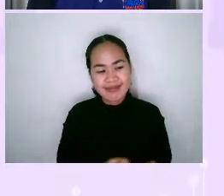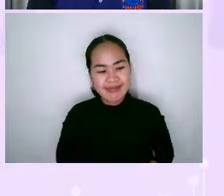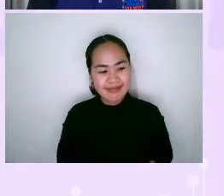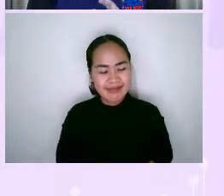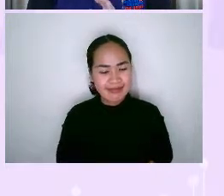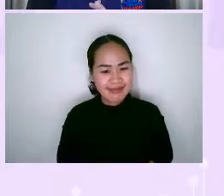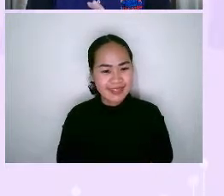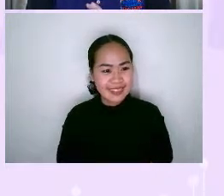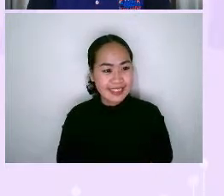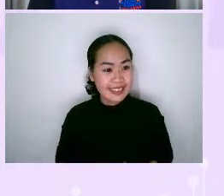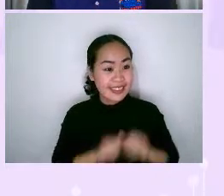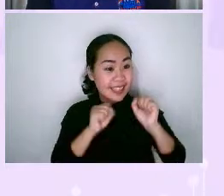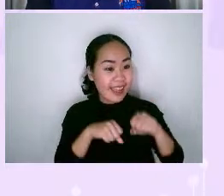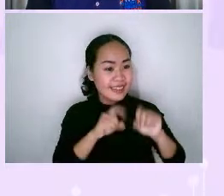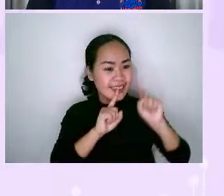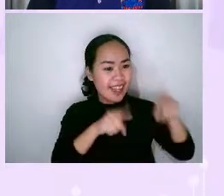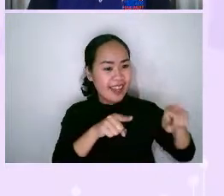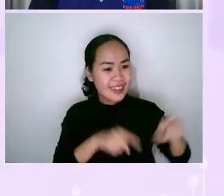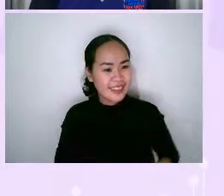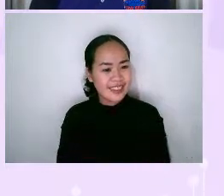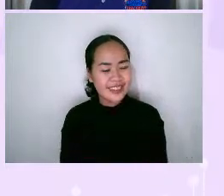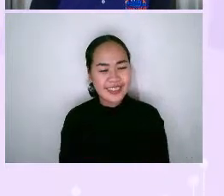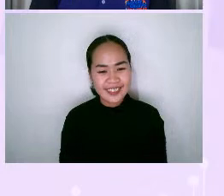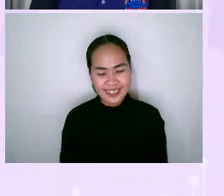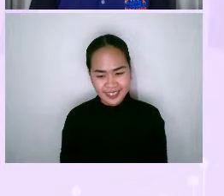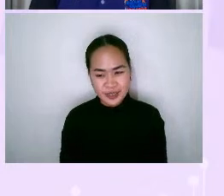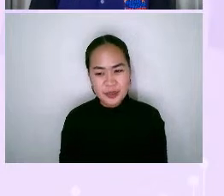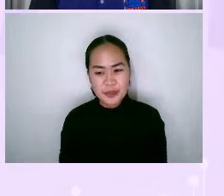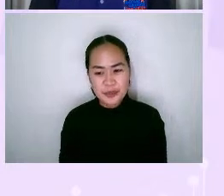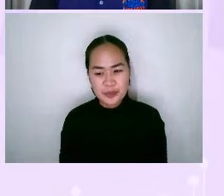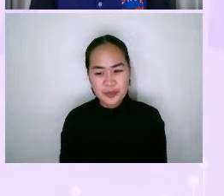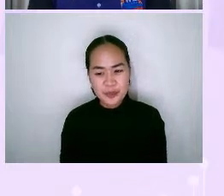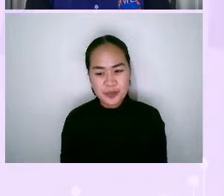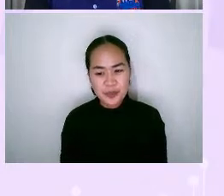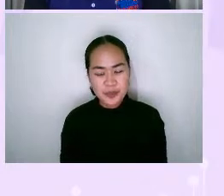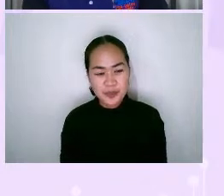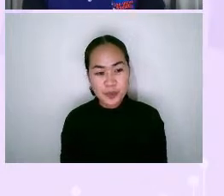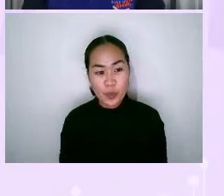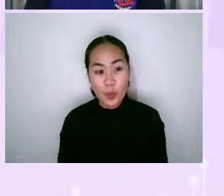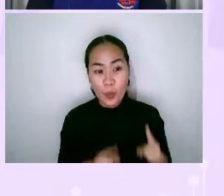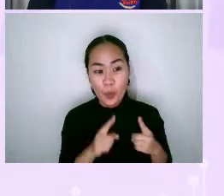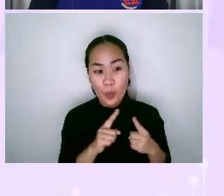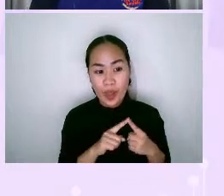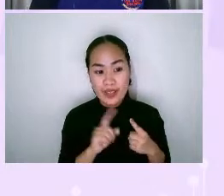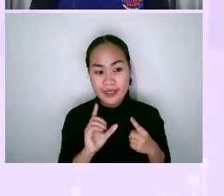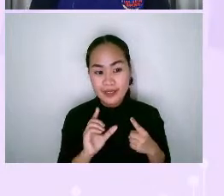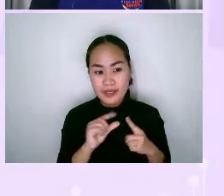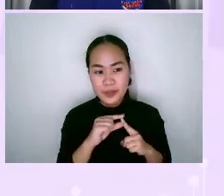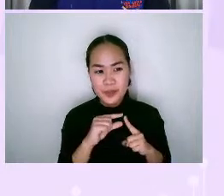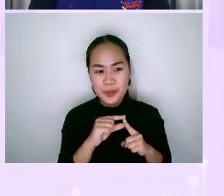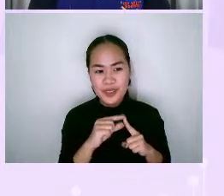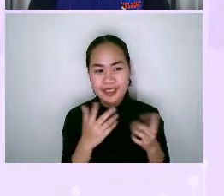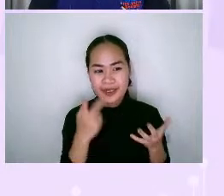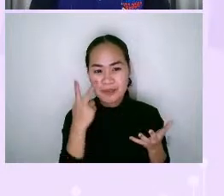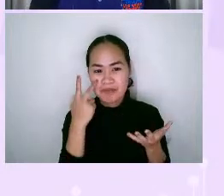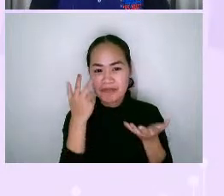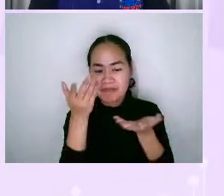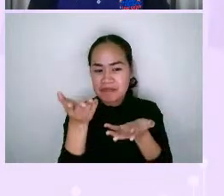Yan, pwede na po tayong mag-answer. Ayan po, ang clue po natin ay one word lang po ito. So, kung ano pong nakikita